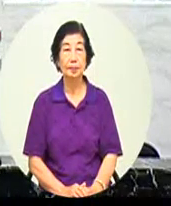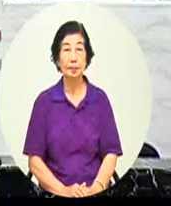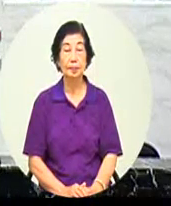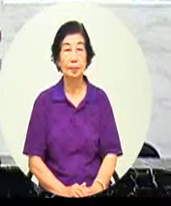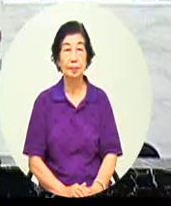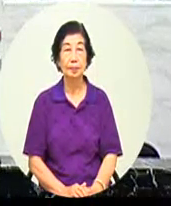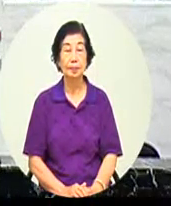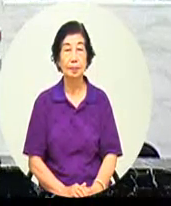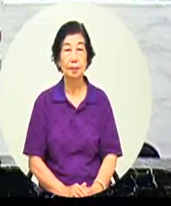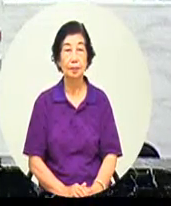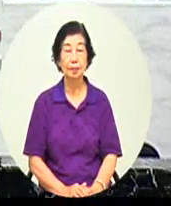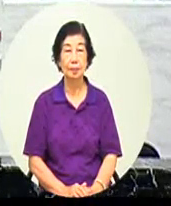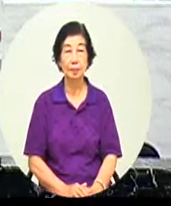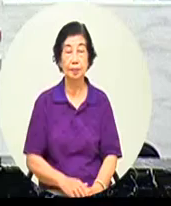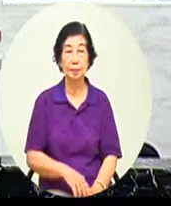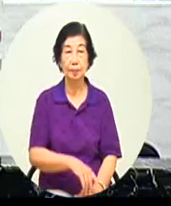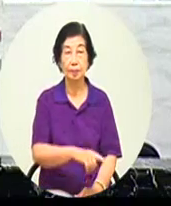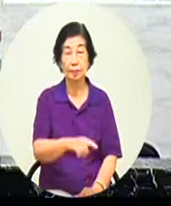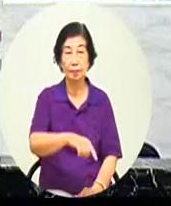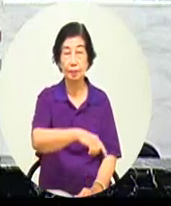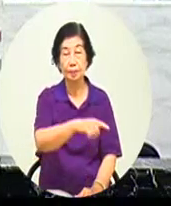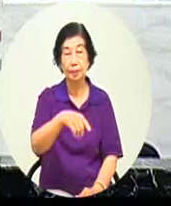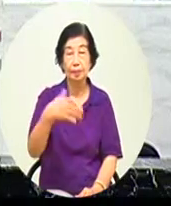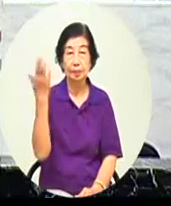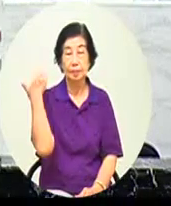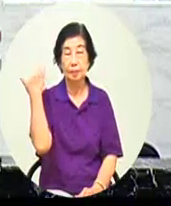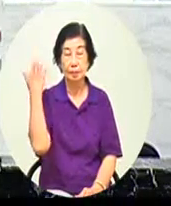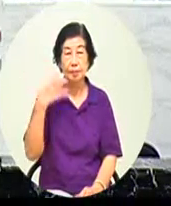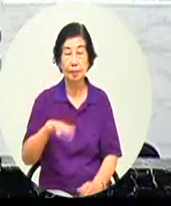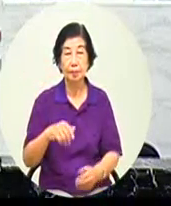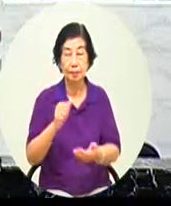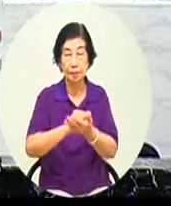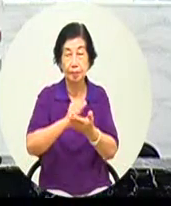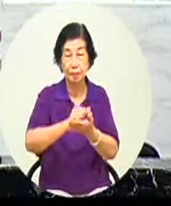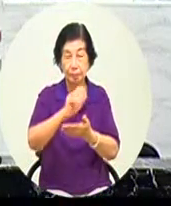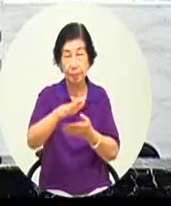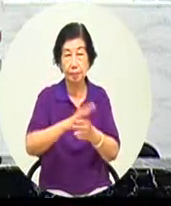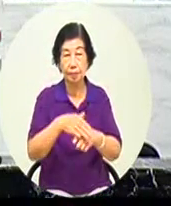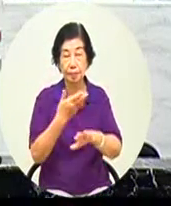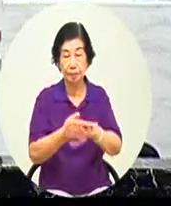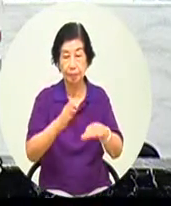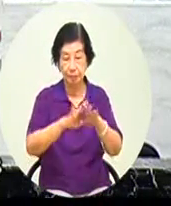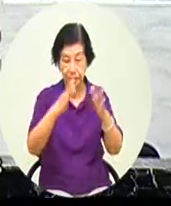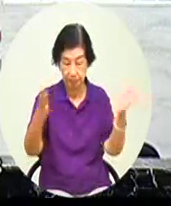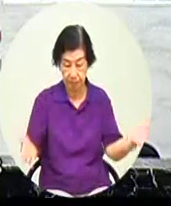我们上次的会议记录已经放在各位议员的桌上哈，请参阅。